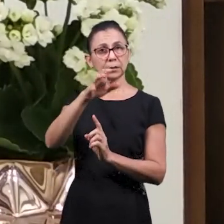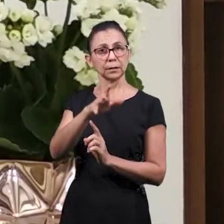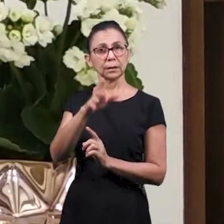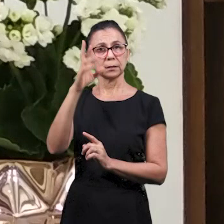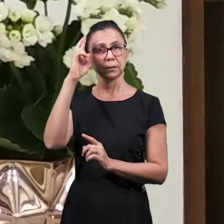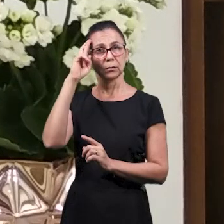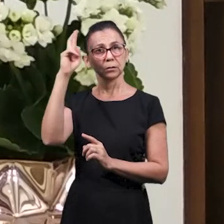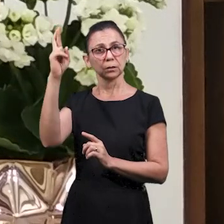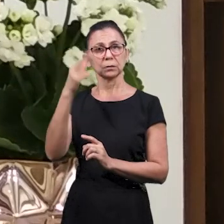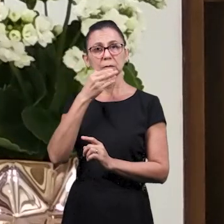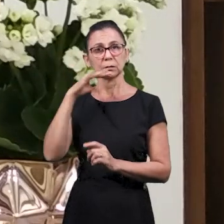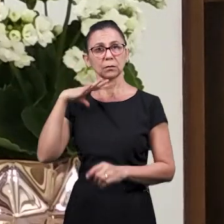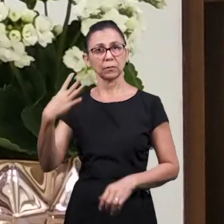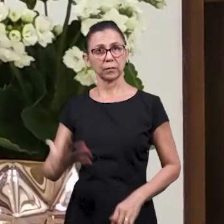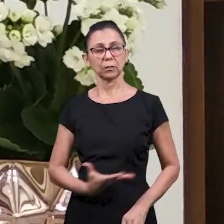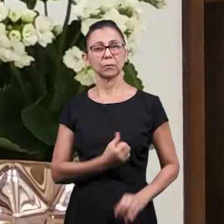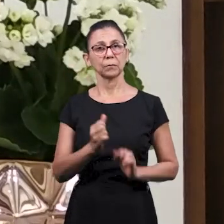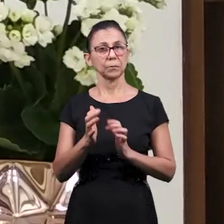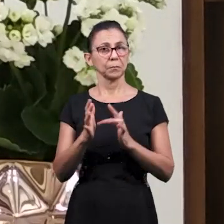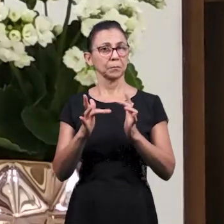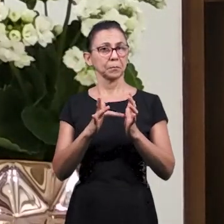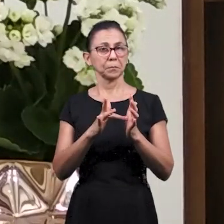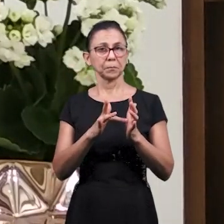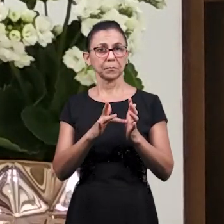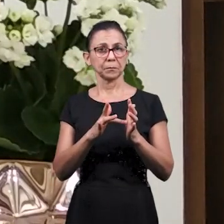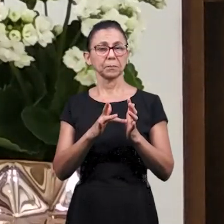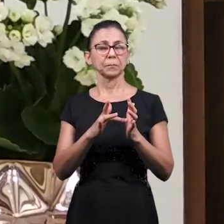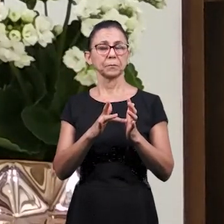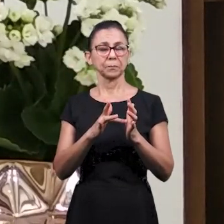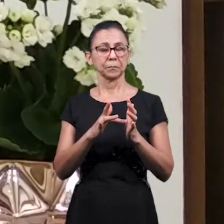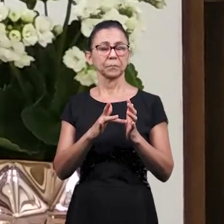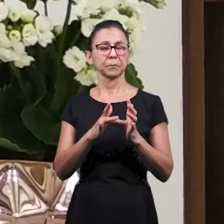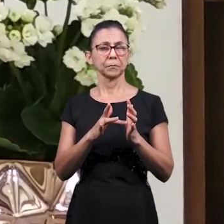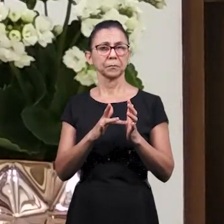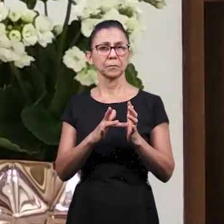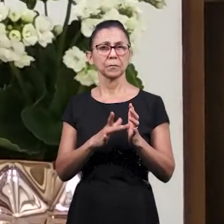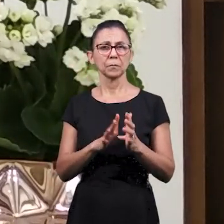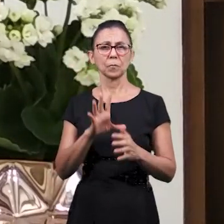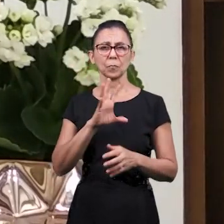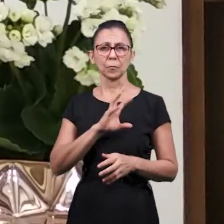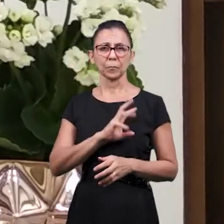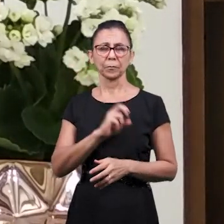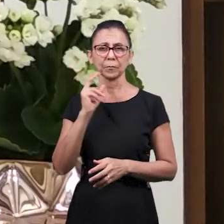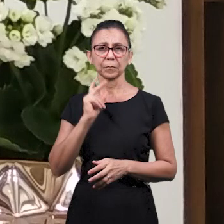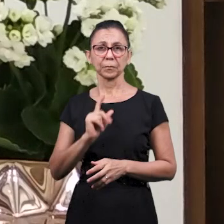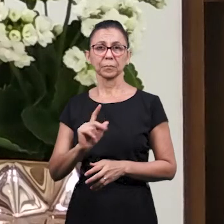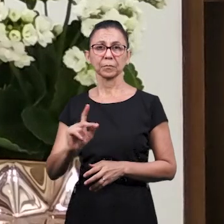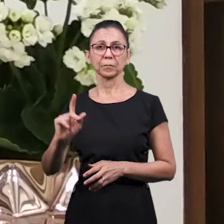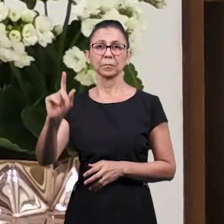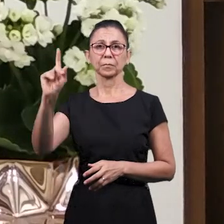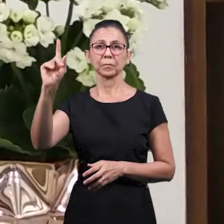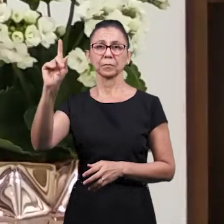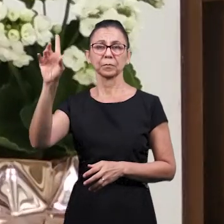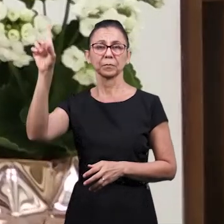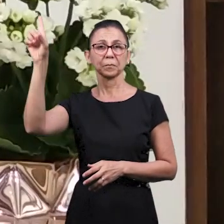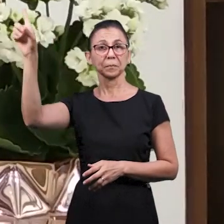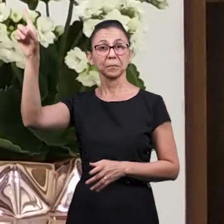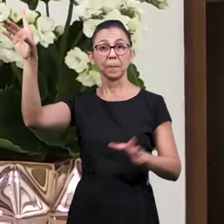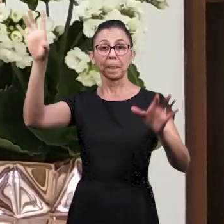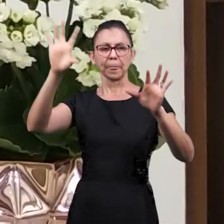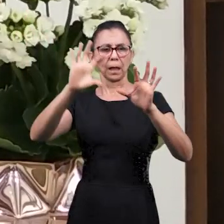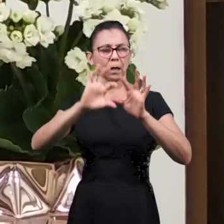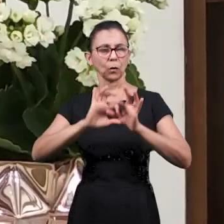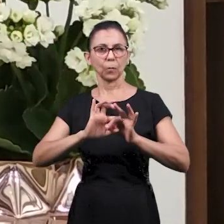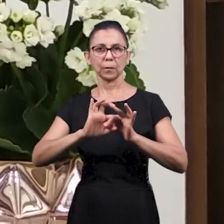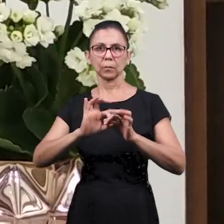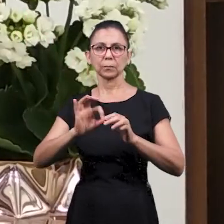благодать нашего Господа и Спасителя Иисуса Христа, великая и вечная любовь Бога Отца и общение и